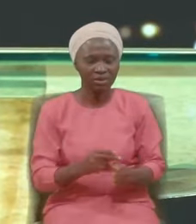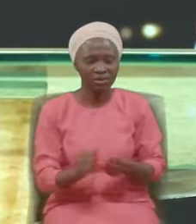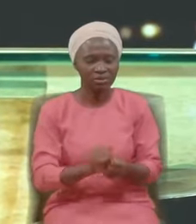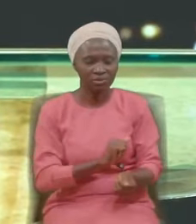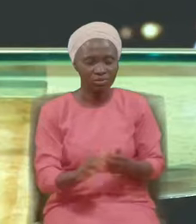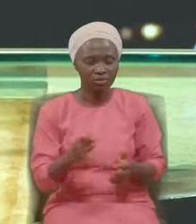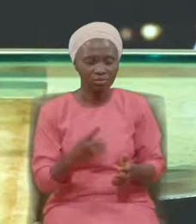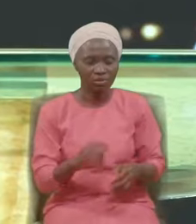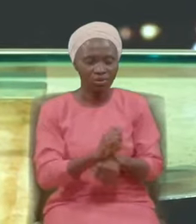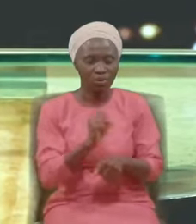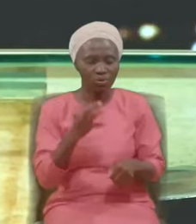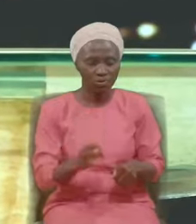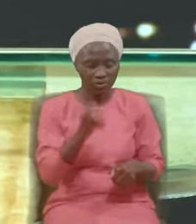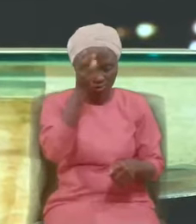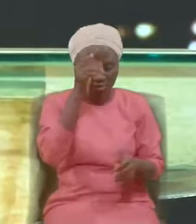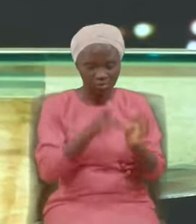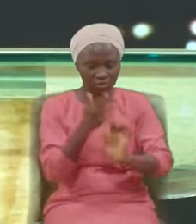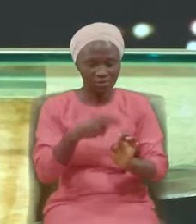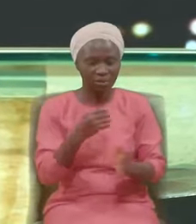Détruis les œuvres du diable.